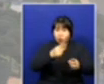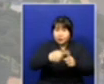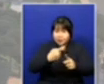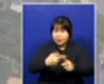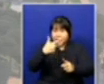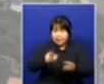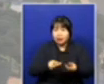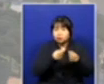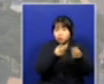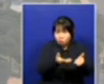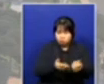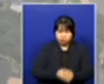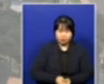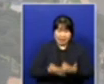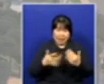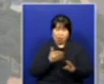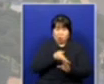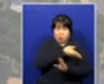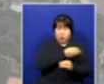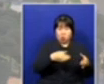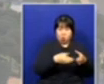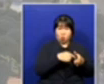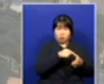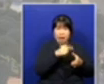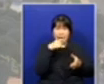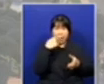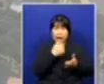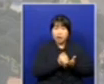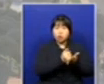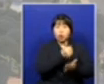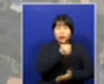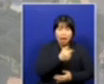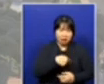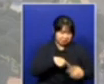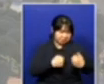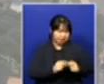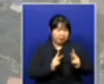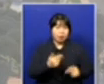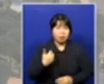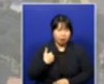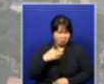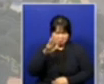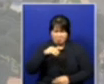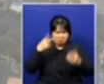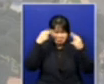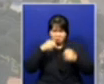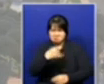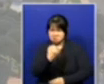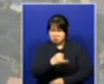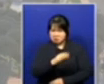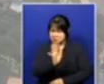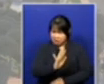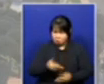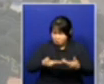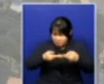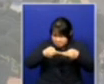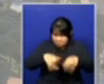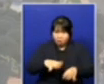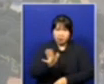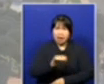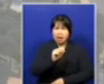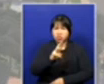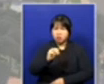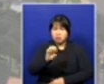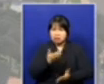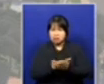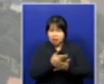การชุดเมื่อกี้เนี่ยมีใครใจถึงพึ่งได้ไหมครับเอ้ยท่านนายกทำไม่ถูกหรอกอย่างเงี้ยปล่อยไปเดี๋ยวมัน SME มันไม่ได้ตัง